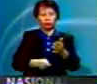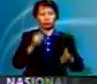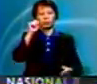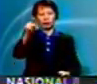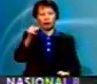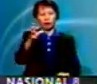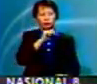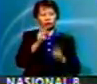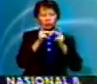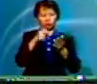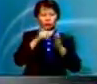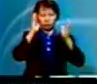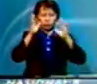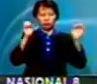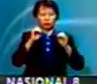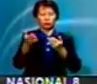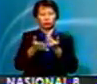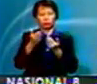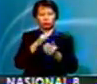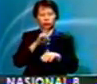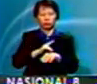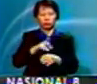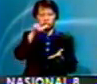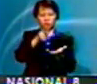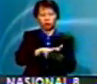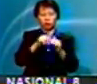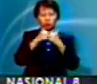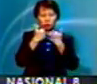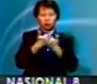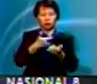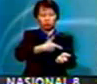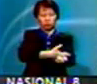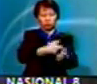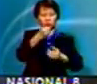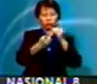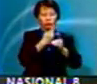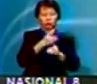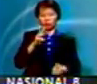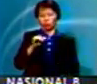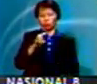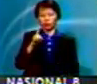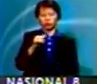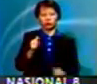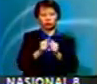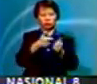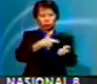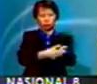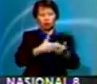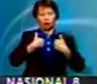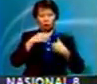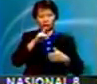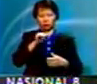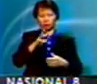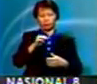besar. Tambahan pula, Malaysia tidak mempunyai kemudahan tersebut yang diiktiraf oleh Agensi Anti-Doping Dunia WADA. Agensi Anti-Doping Malaysia ADAMAS